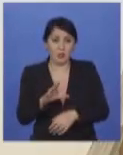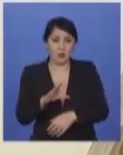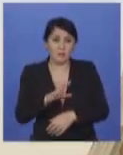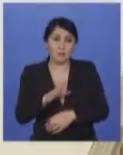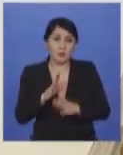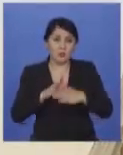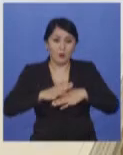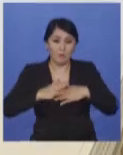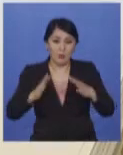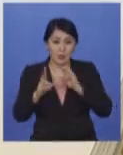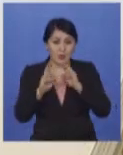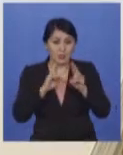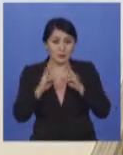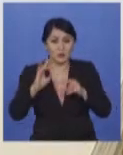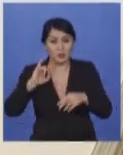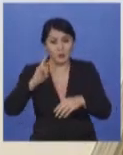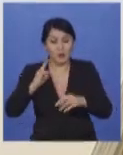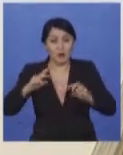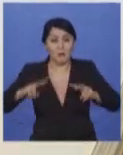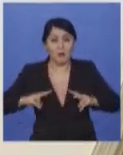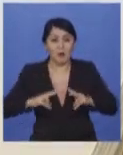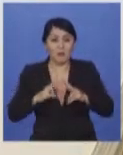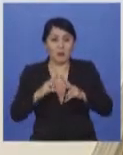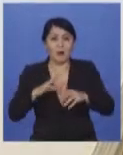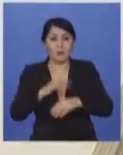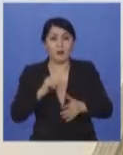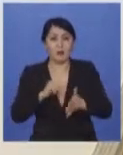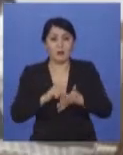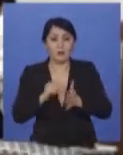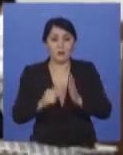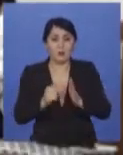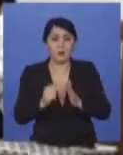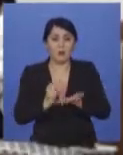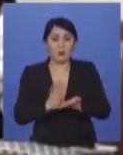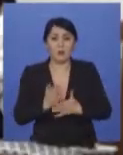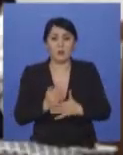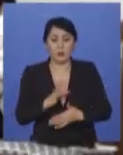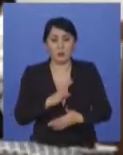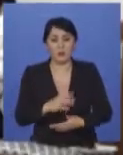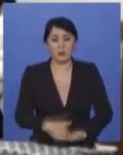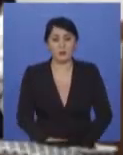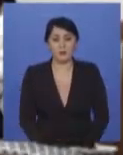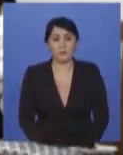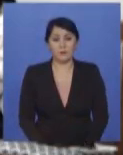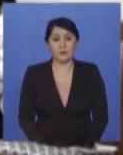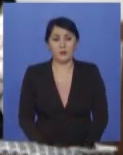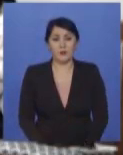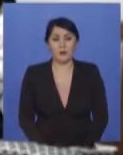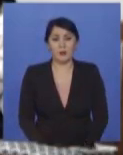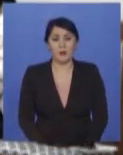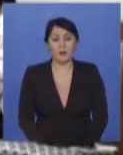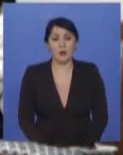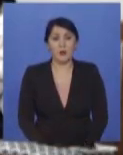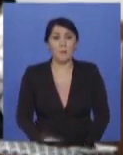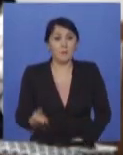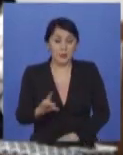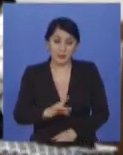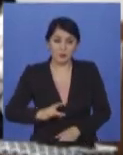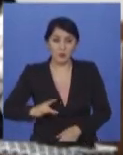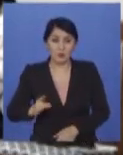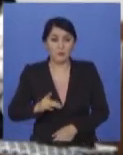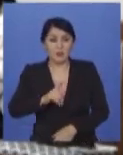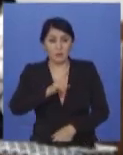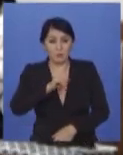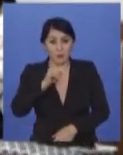ауқымды жиынға Астана, Павлодар және Көкшетау қалаларынан да ғалымдар келген. Бұл жан тек біздің өңірдің жастары үшін